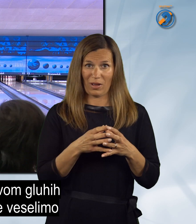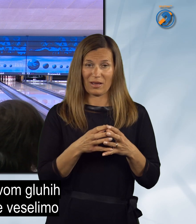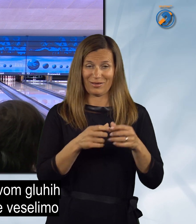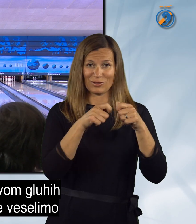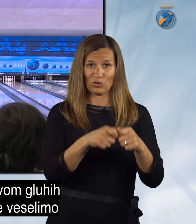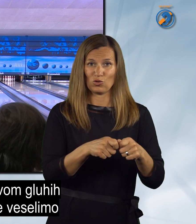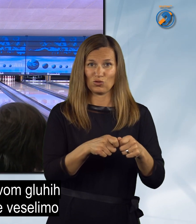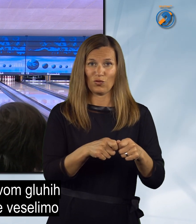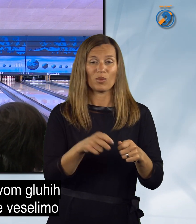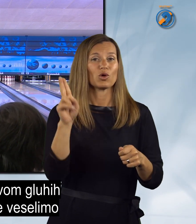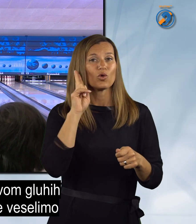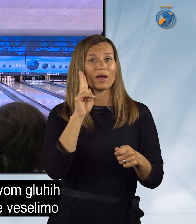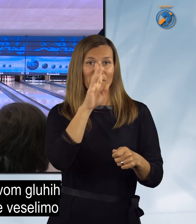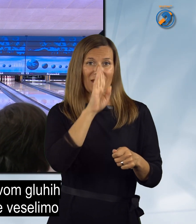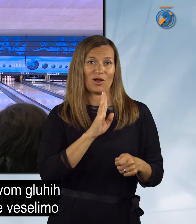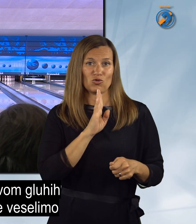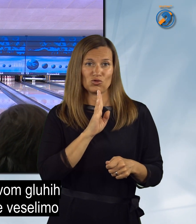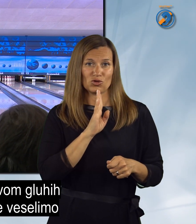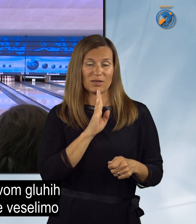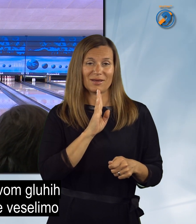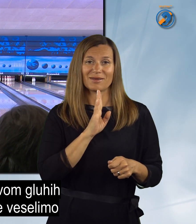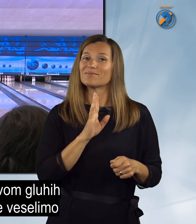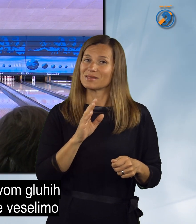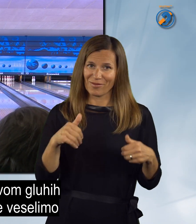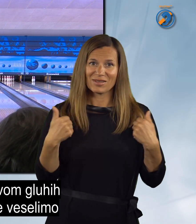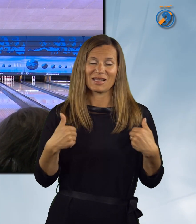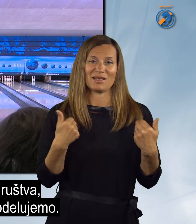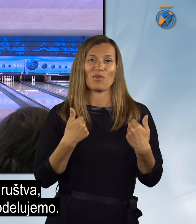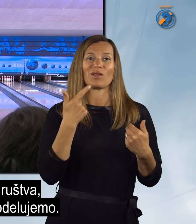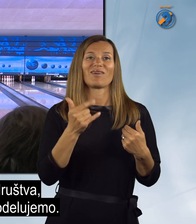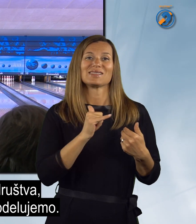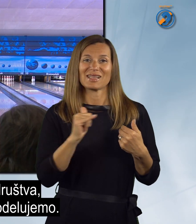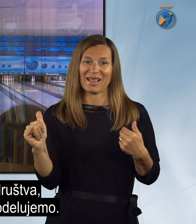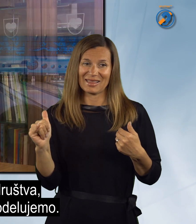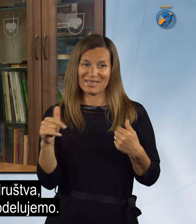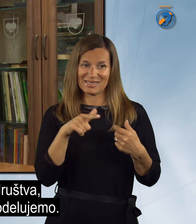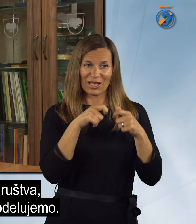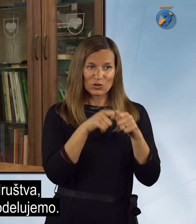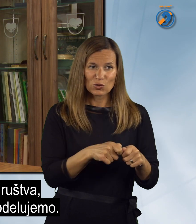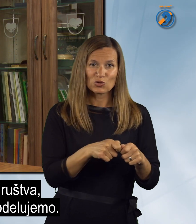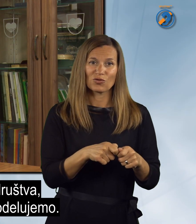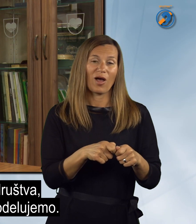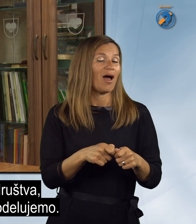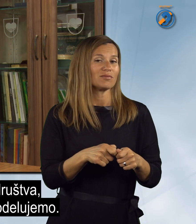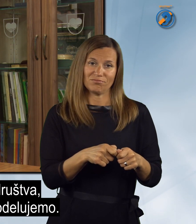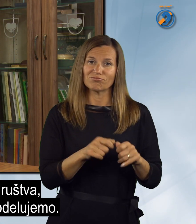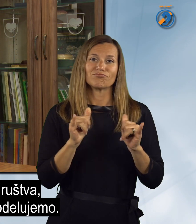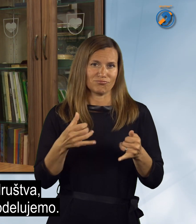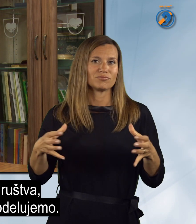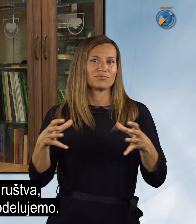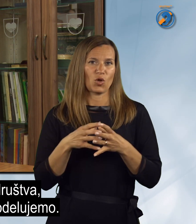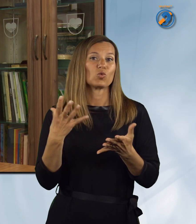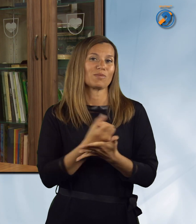Skupaj z društvom gluhih in pa naglušnih se veselimo 20-letnice društva, saj